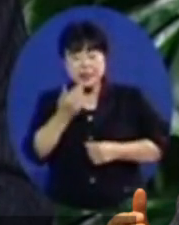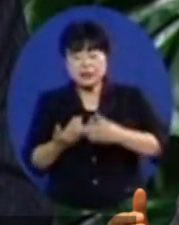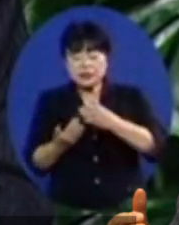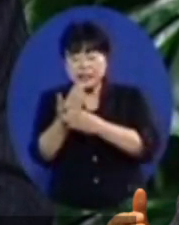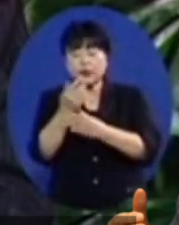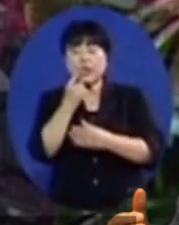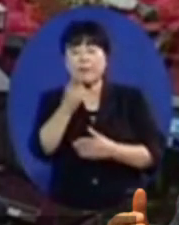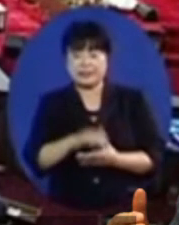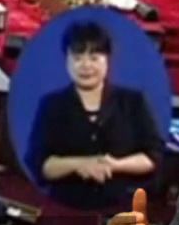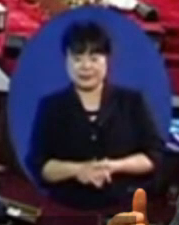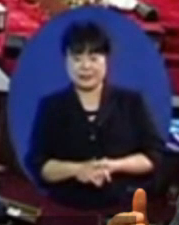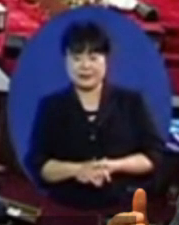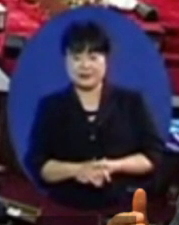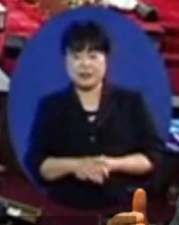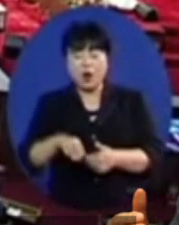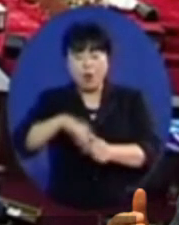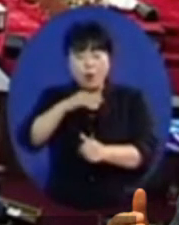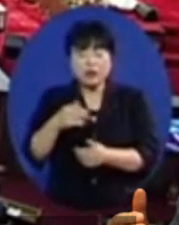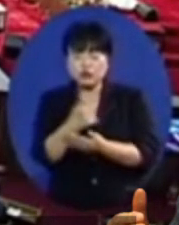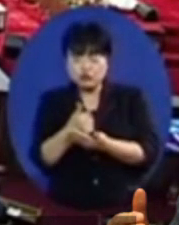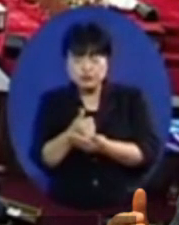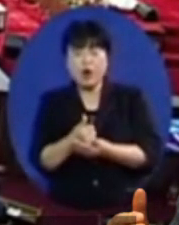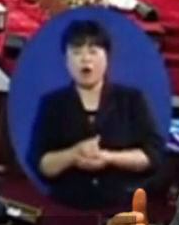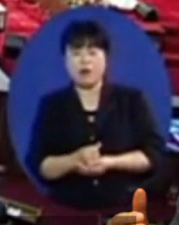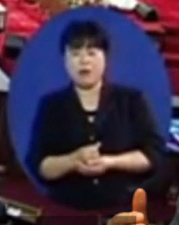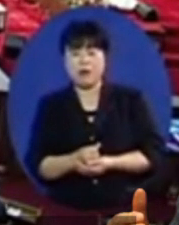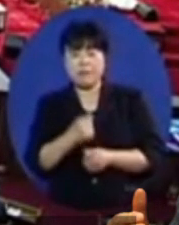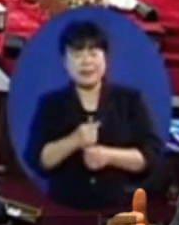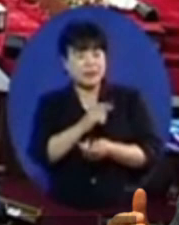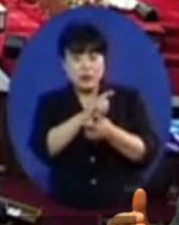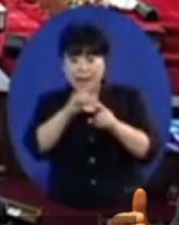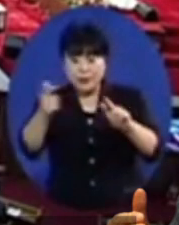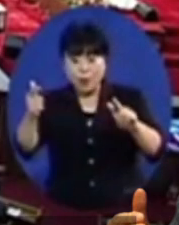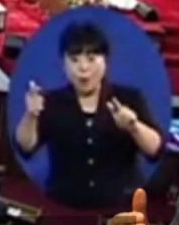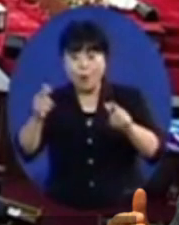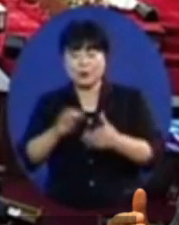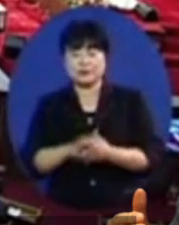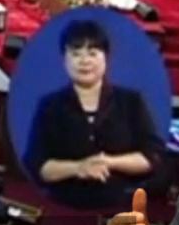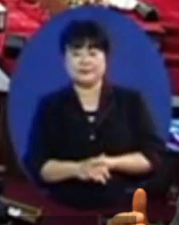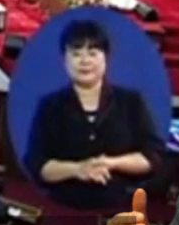너. 환경과 운명이 여러분을 그렇게 만드는 것은 아닌 것입니다.